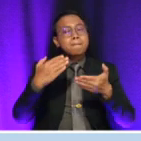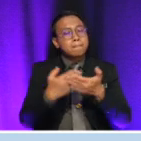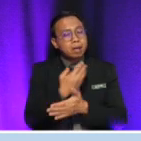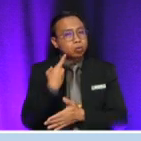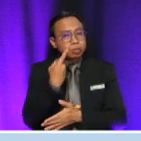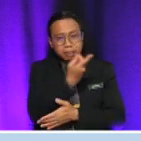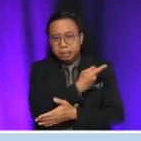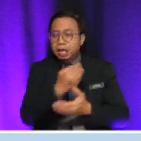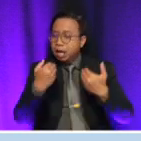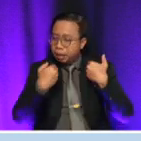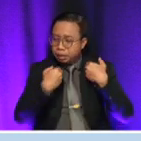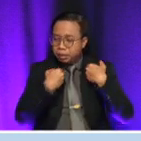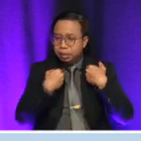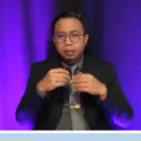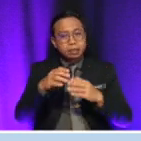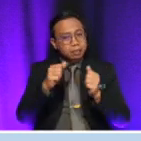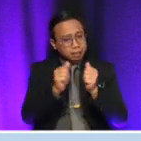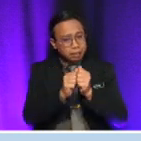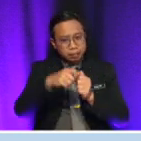wujudkan MPV melalui